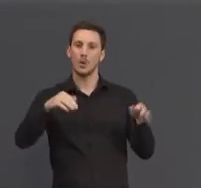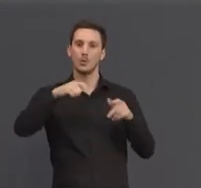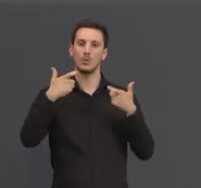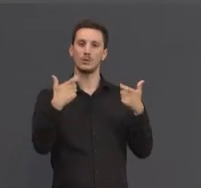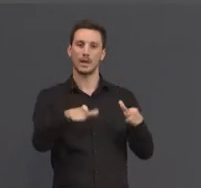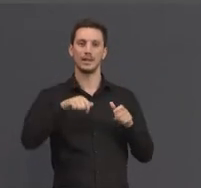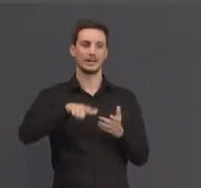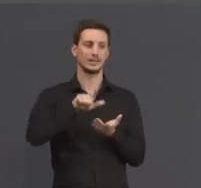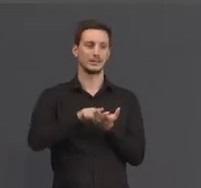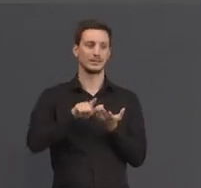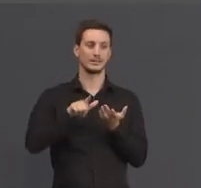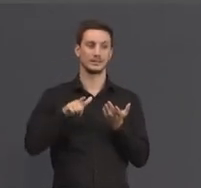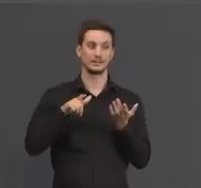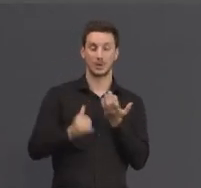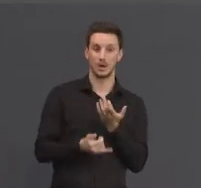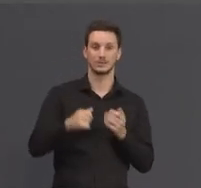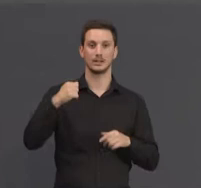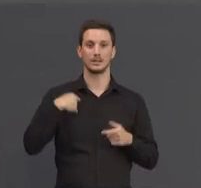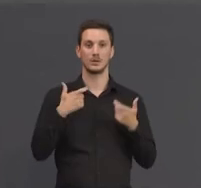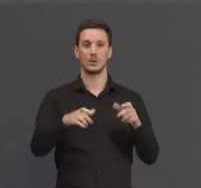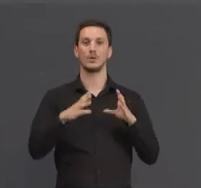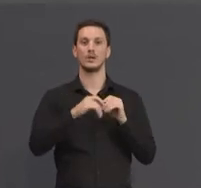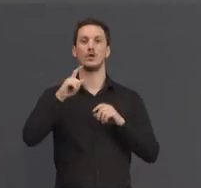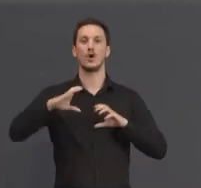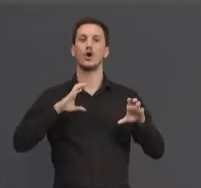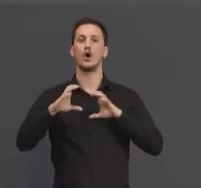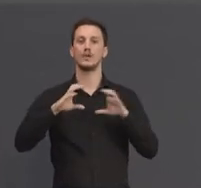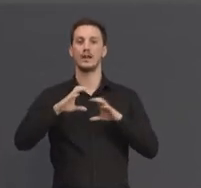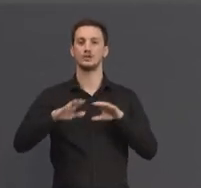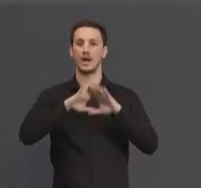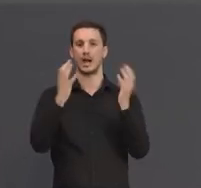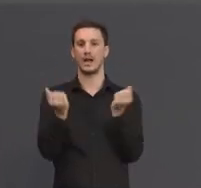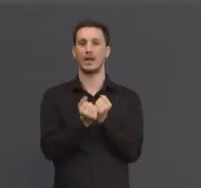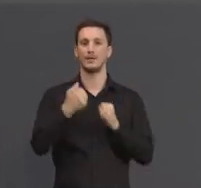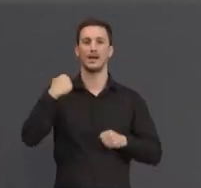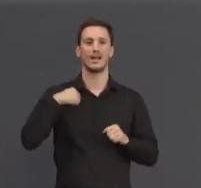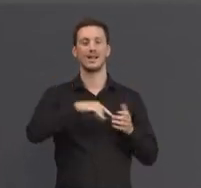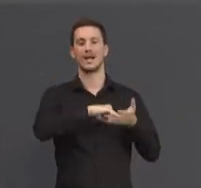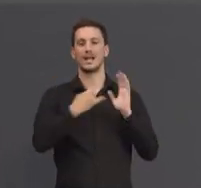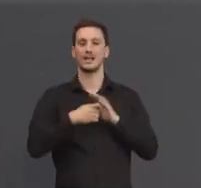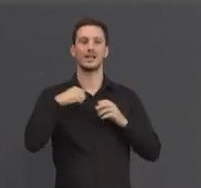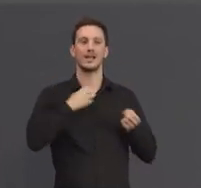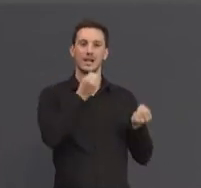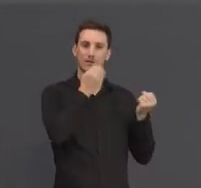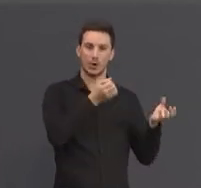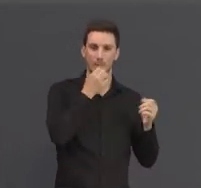del Llenguatge, cap de la Unitat de Coordinació Acadèmica d'Enginyeries i Tecnologies de la